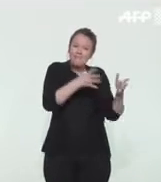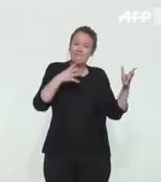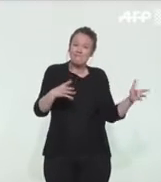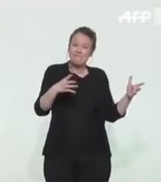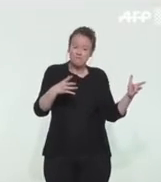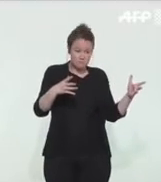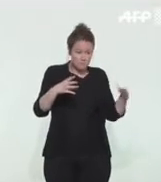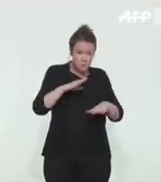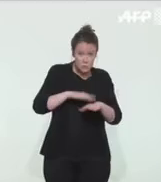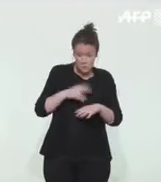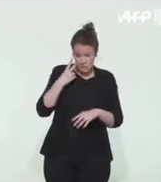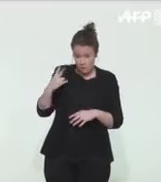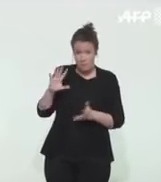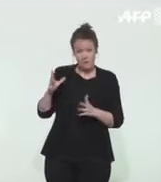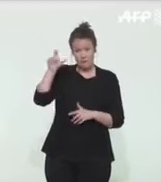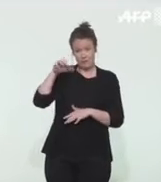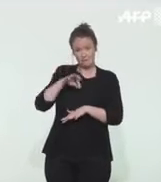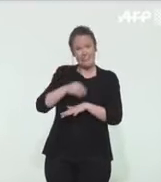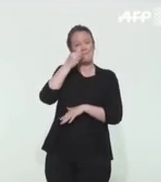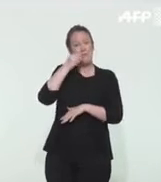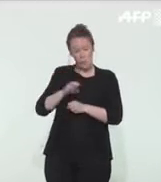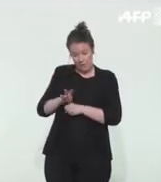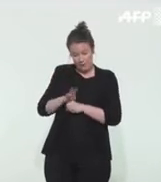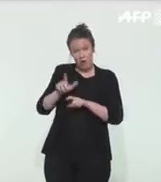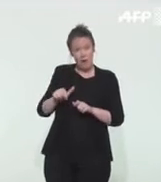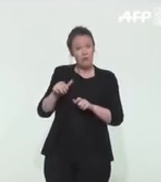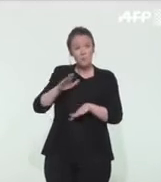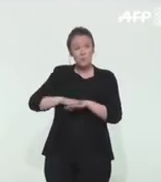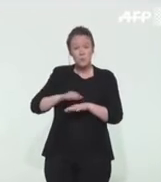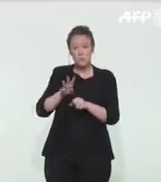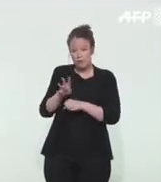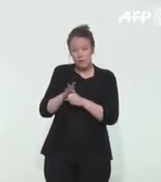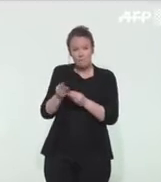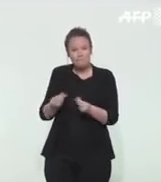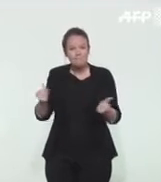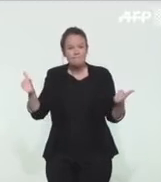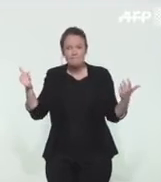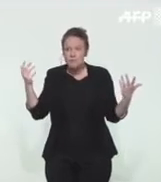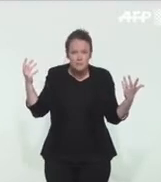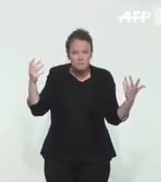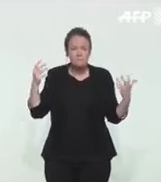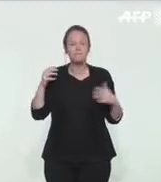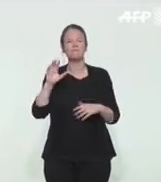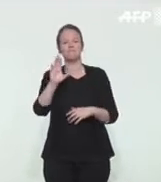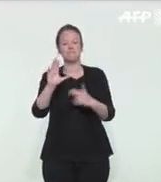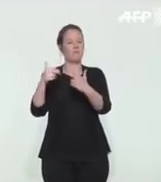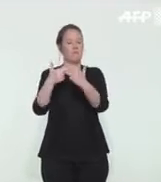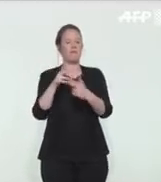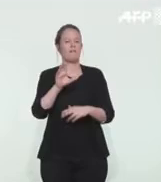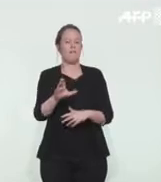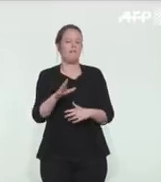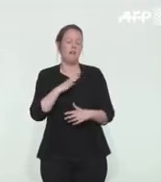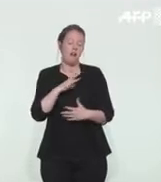sur la pérennité des anticorps développés face au virus ? Je crois que les doutes sur la pérennité des anticorps, ce sont des débats scientifiques. Il y a quand